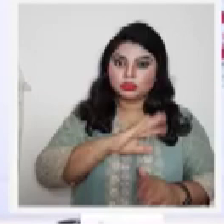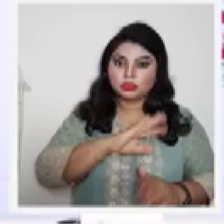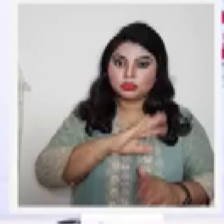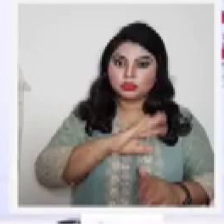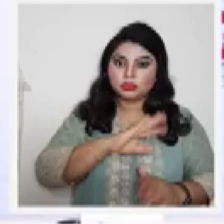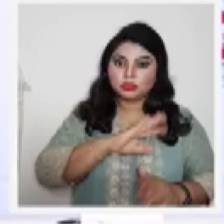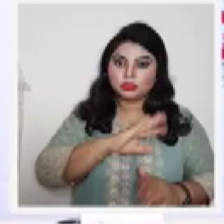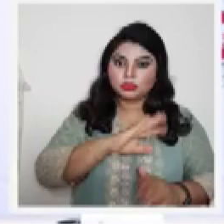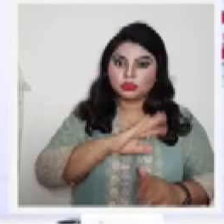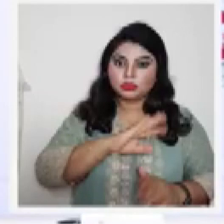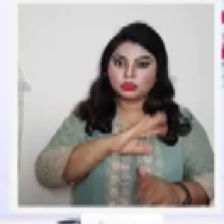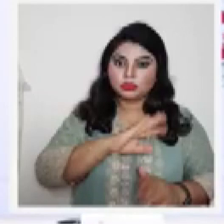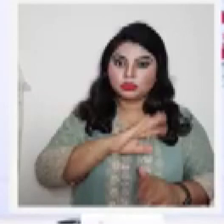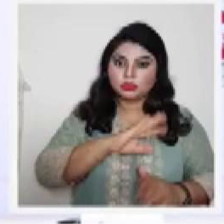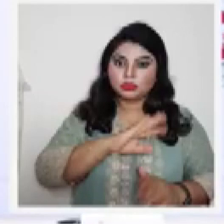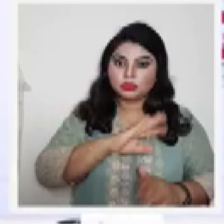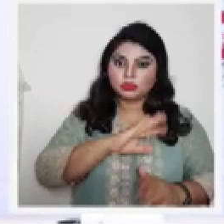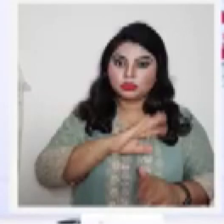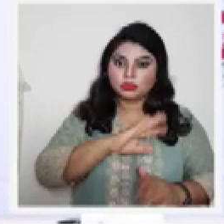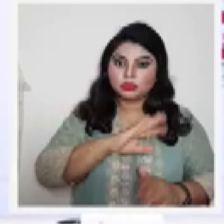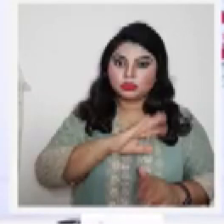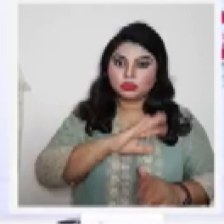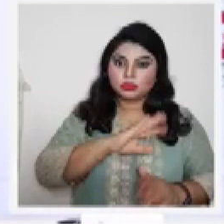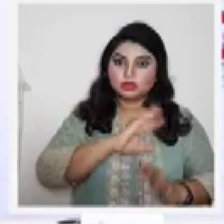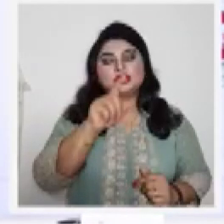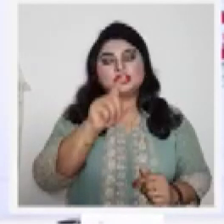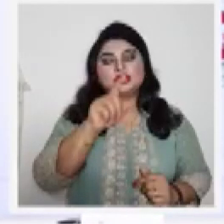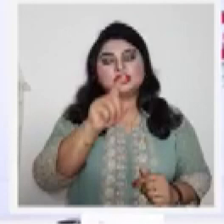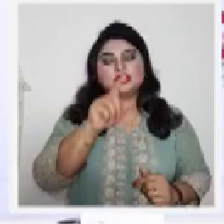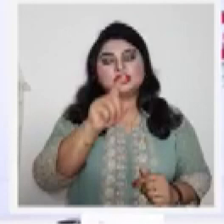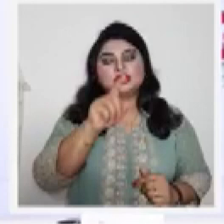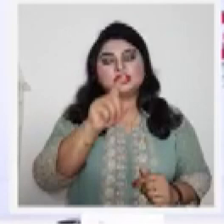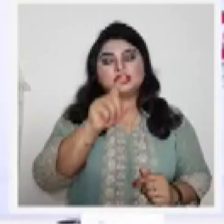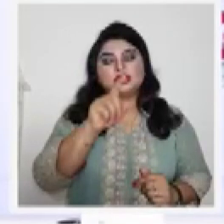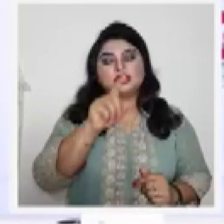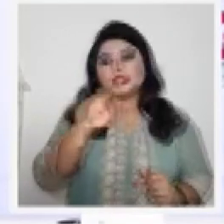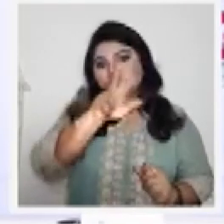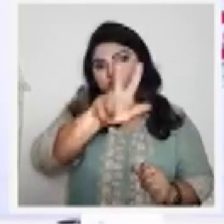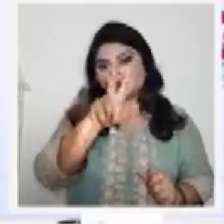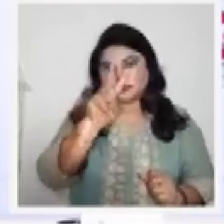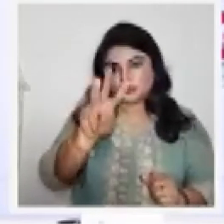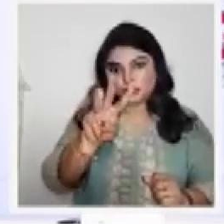রোগী ভর্তি আছেন 16 জন এবং চট্টগ্রাম মহানগরীর আইসিইউ শয্যা সংখ্যা 39টি।